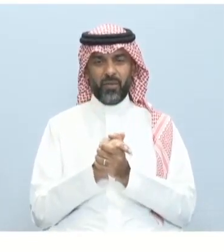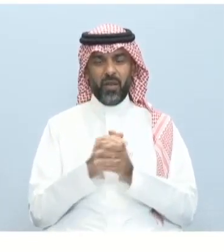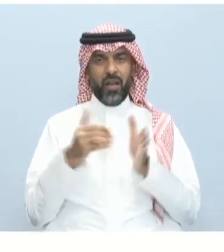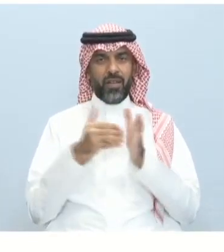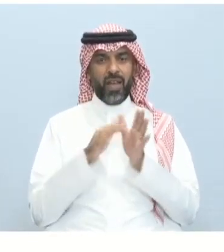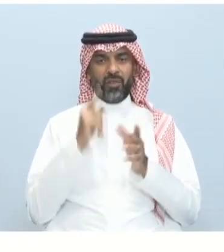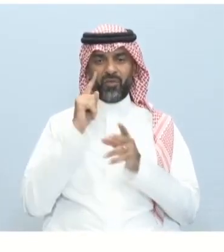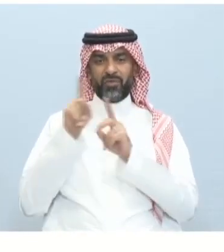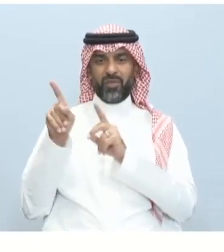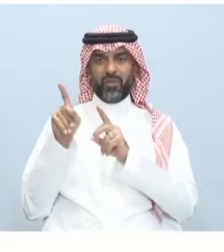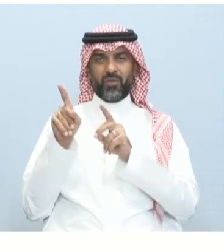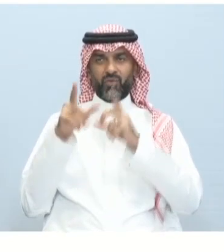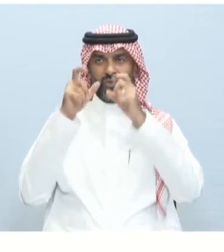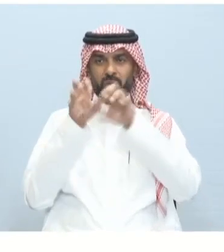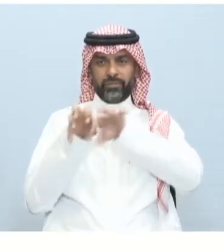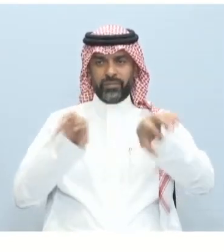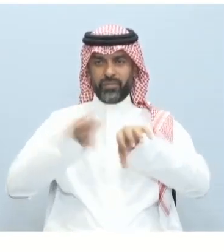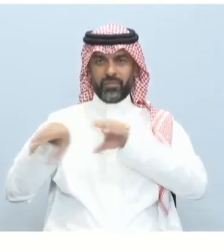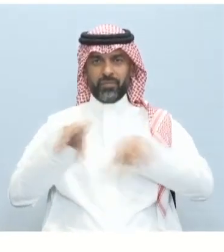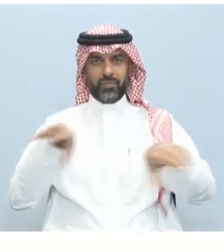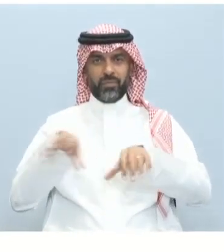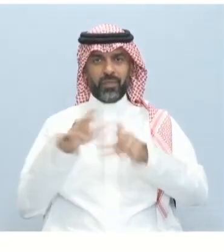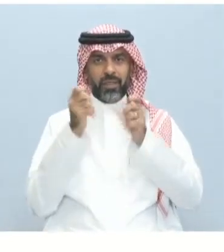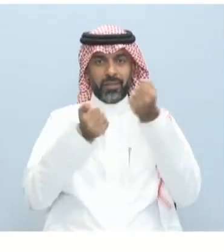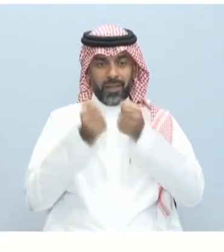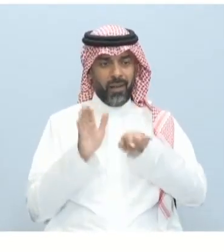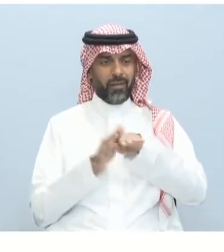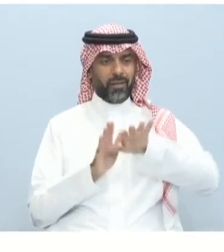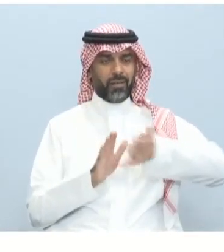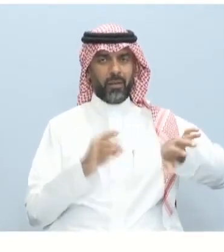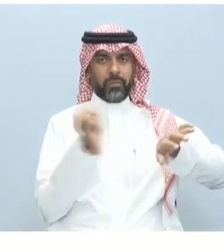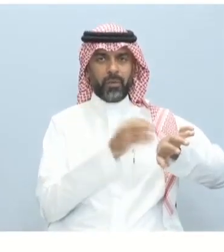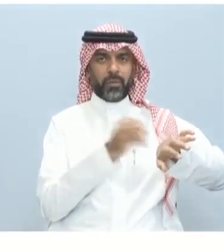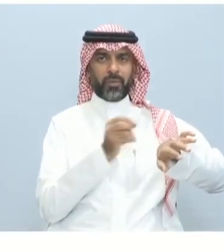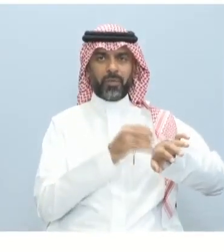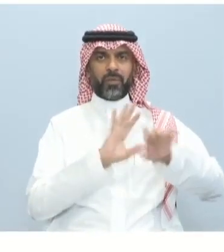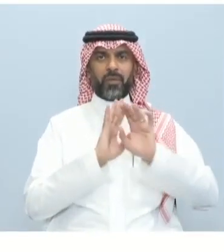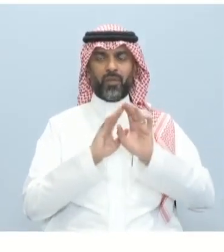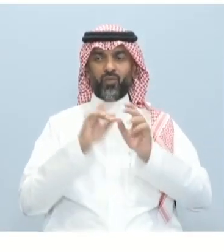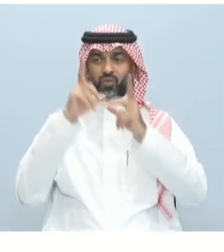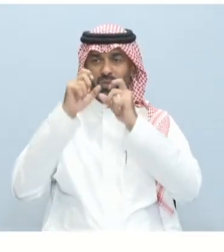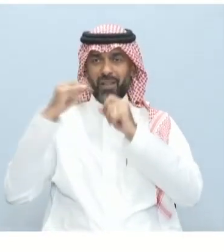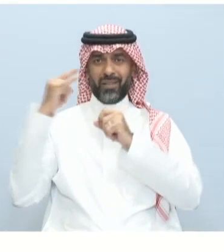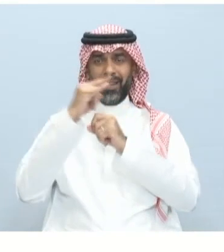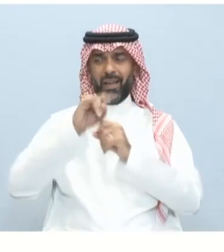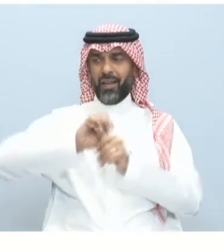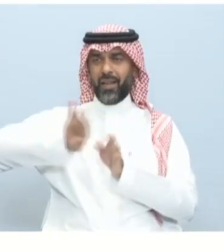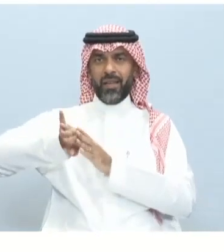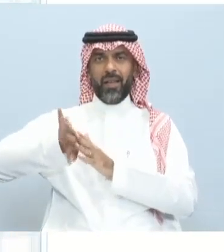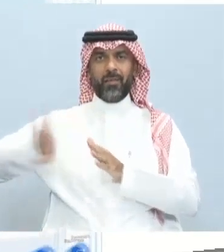النهائية بهذا الشكل. تظهر صور السيارات في الجهة اليسرى وصور الطائرات في الجهة